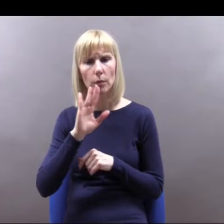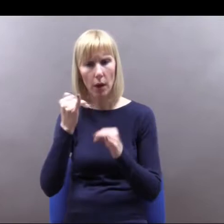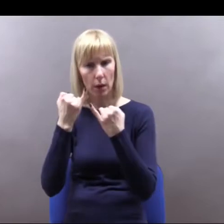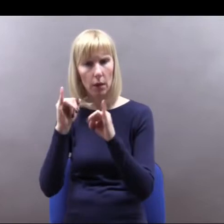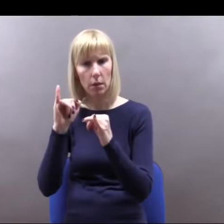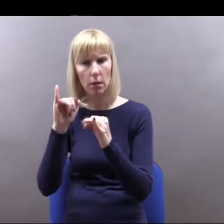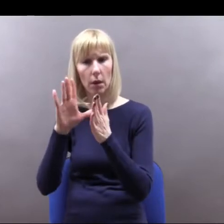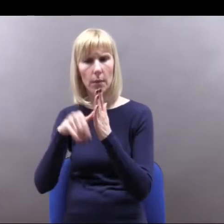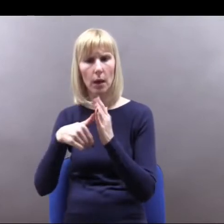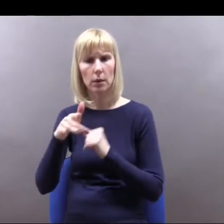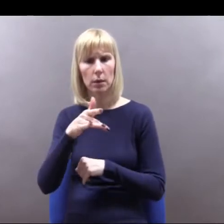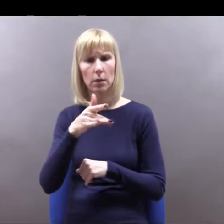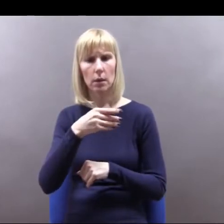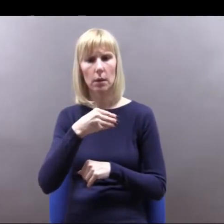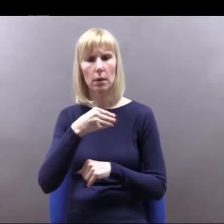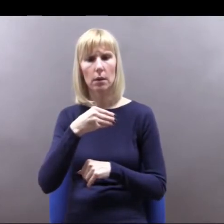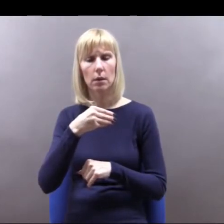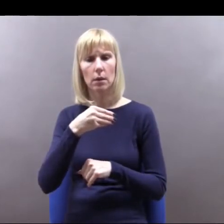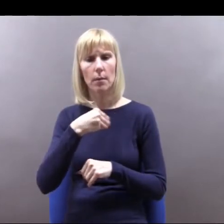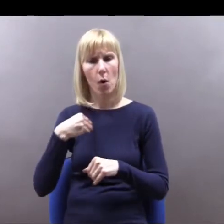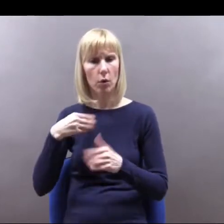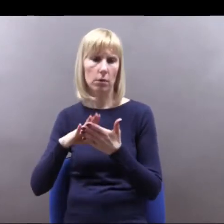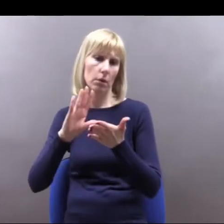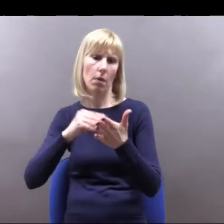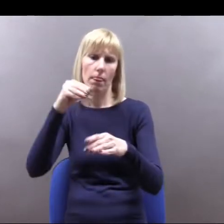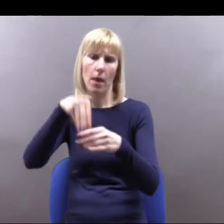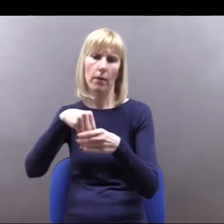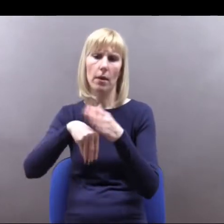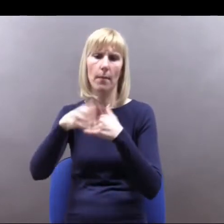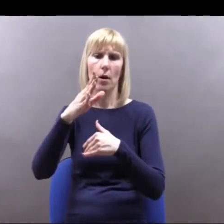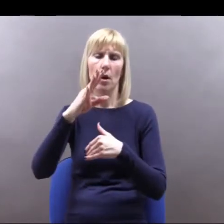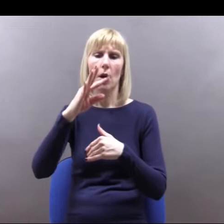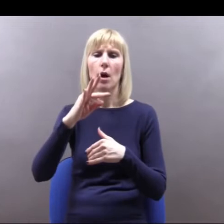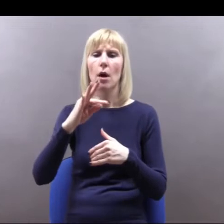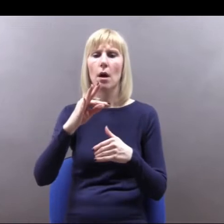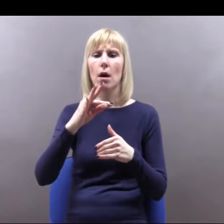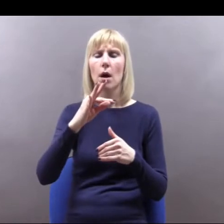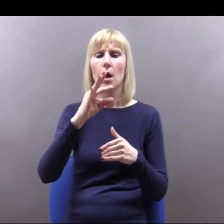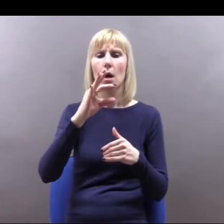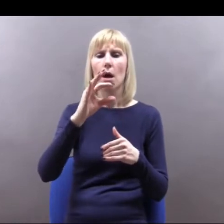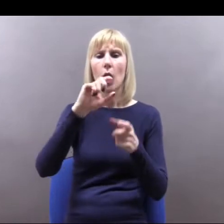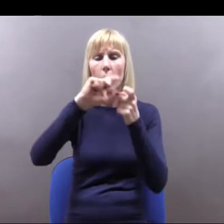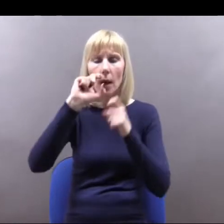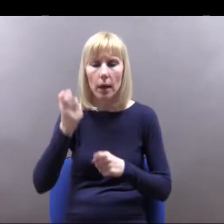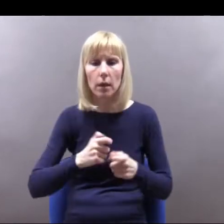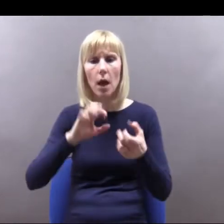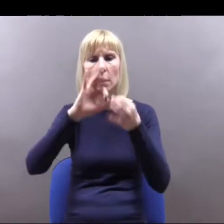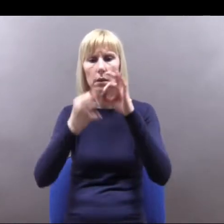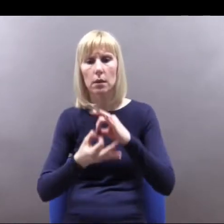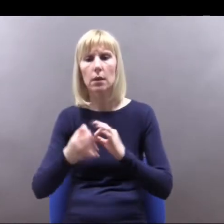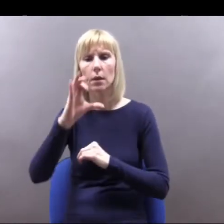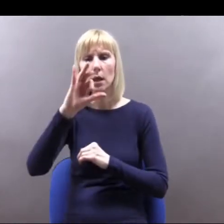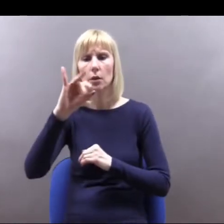po mieście, zwłaszcza, że rozpoczęła się budowa tunelu średnicowego, który no, ma też jeszcze bardziej skomunikować kolejowo